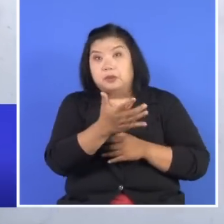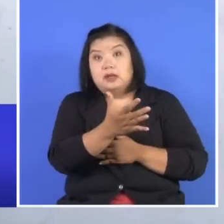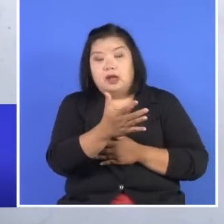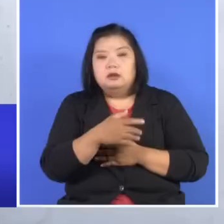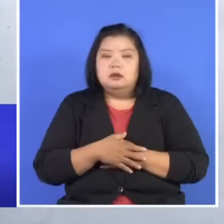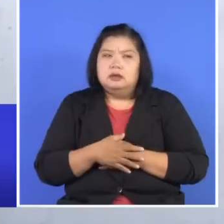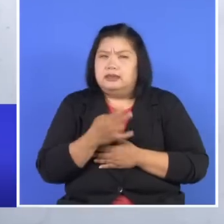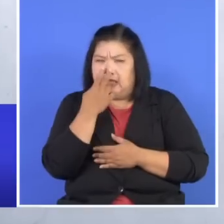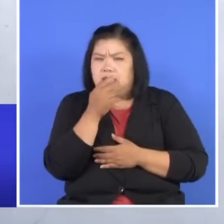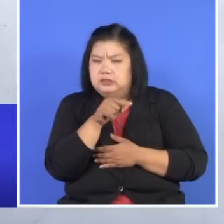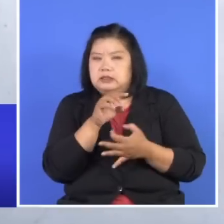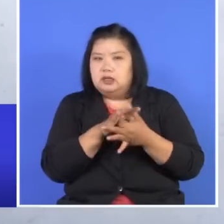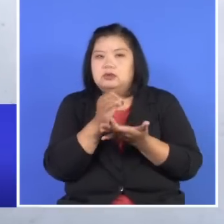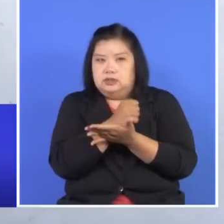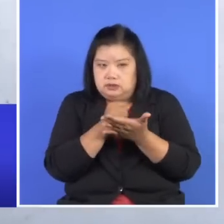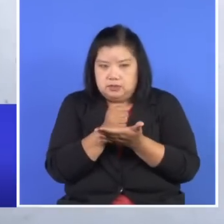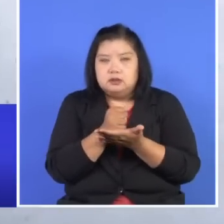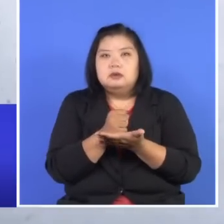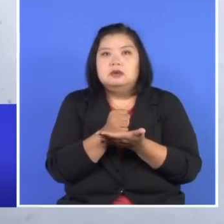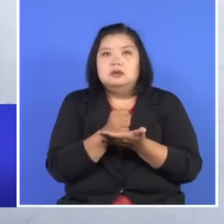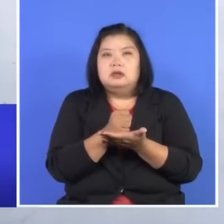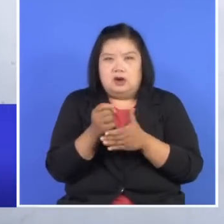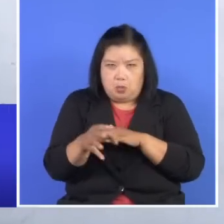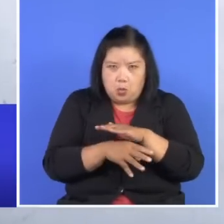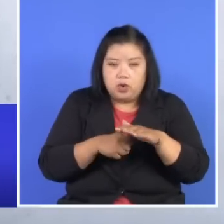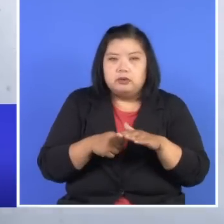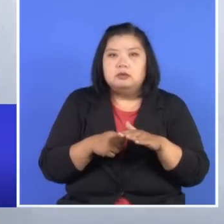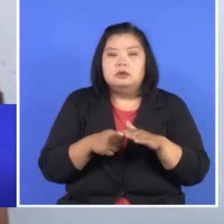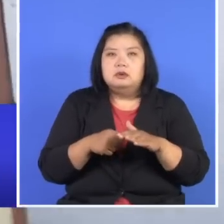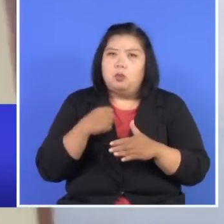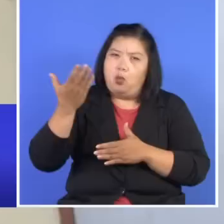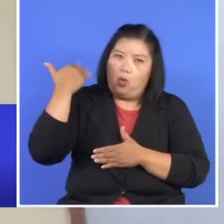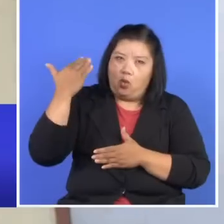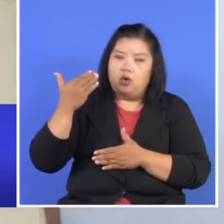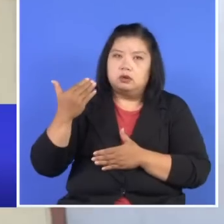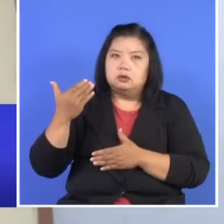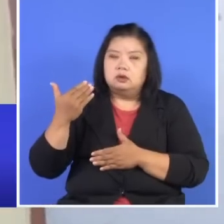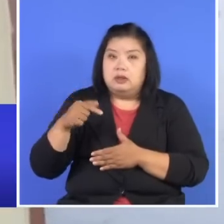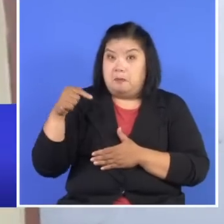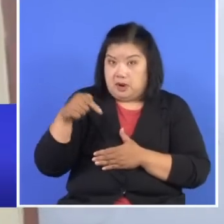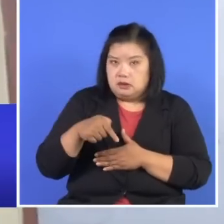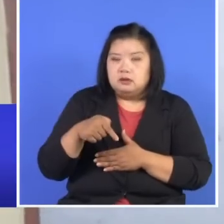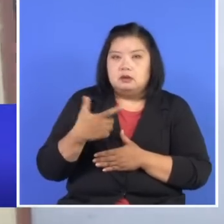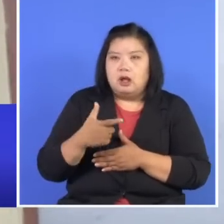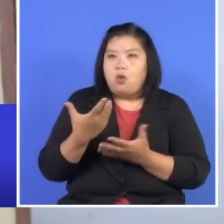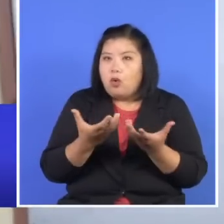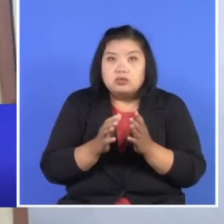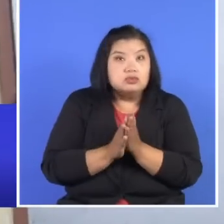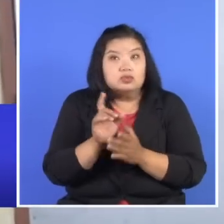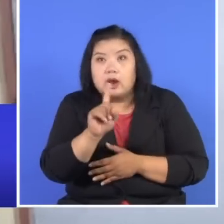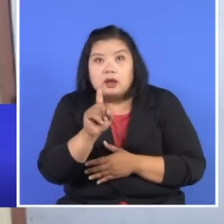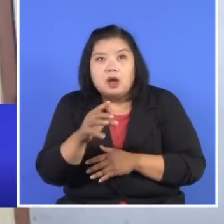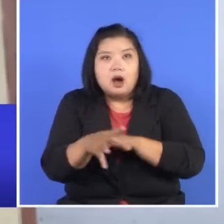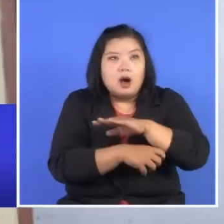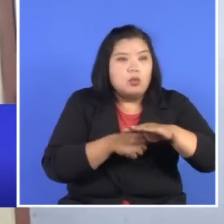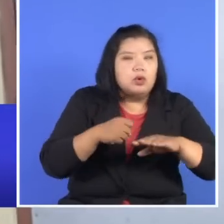ที่รู้คือติดยาชอบลักเล็กขโมยน้อยที่ผ่านมามาอยู่ที่วัดแล้วเข้ามารื้อค้นทรัพย์สินเอาไปขายเป็นประจำ